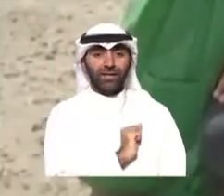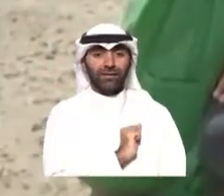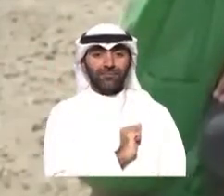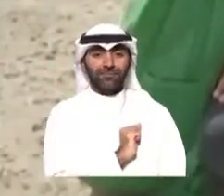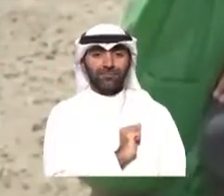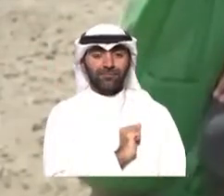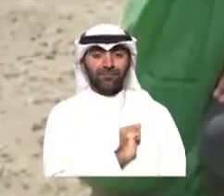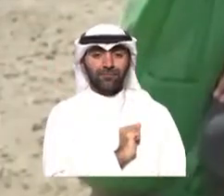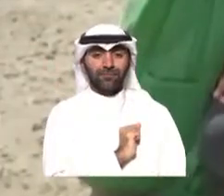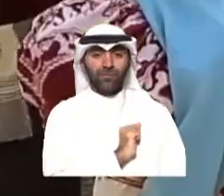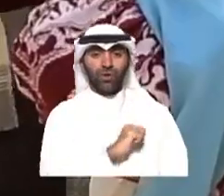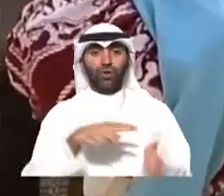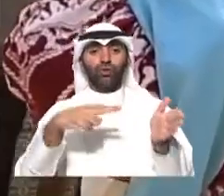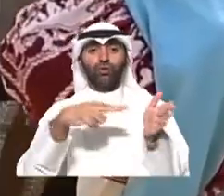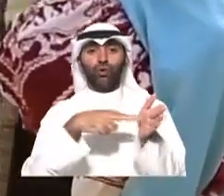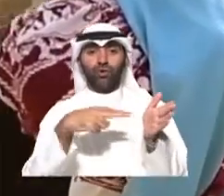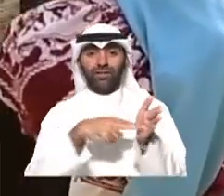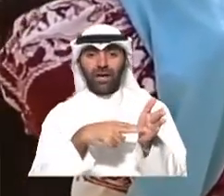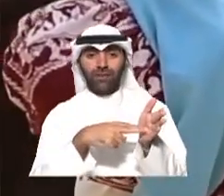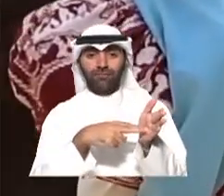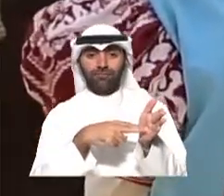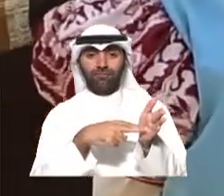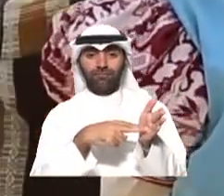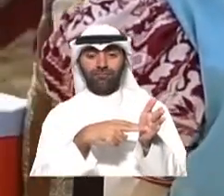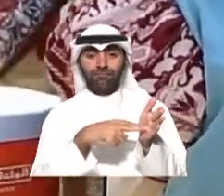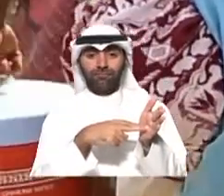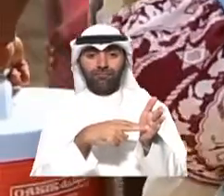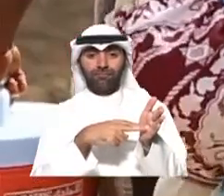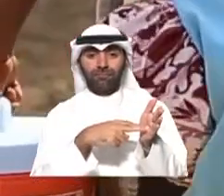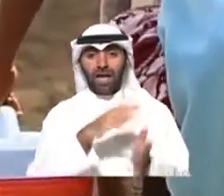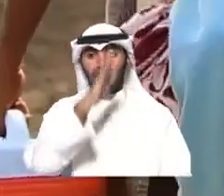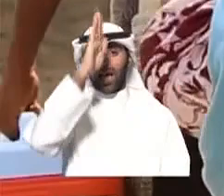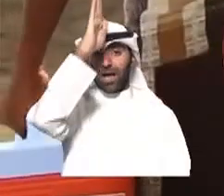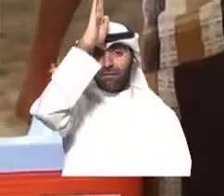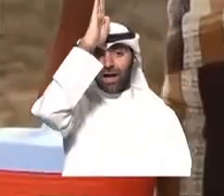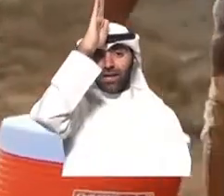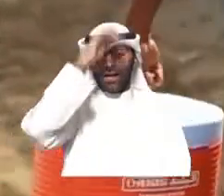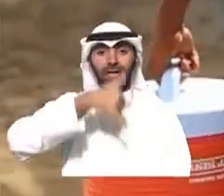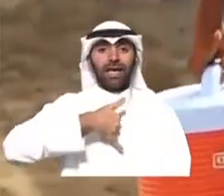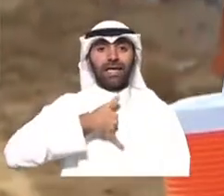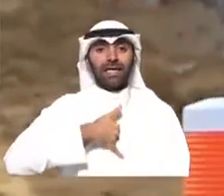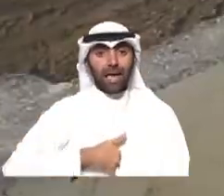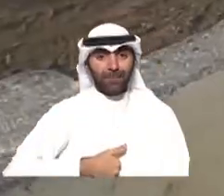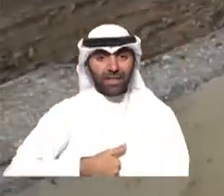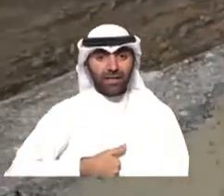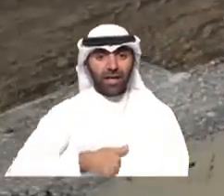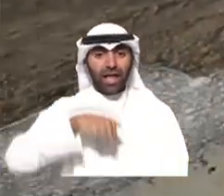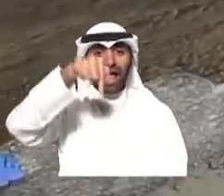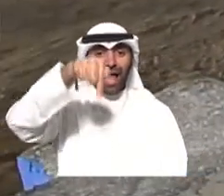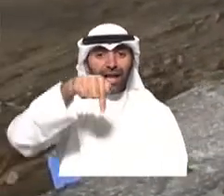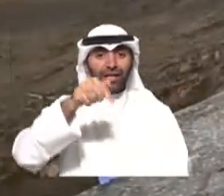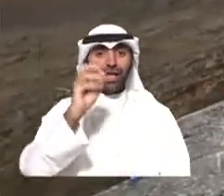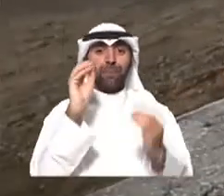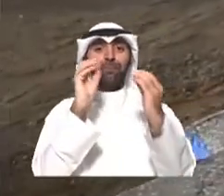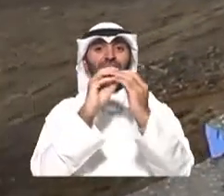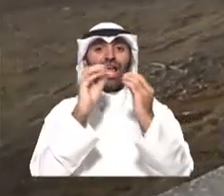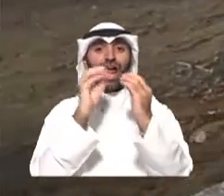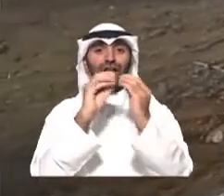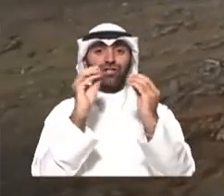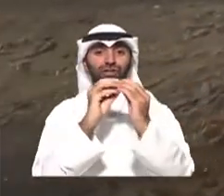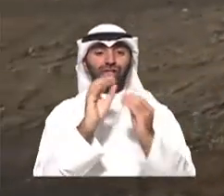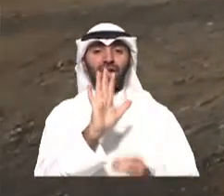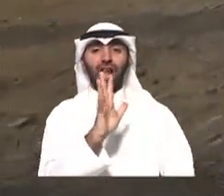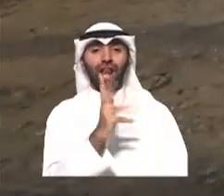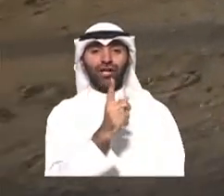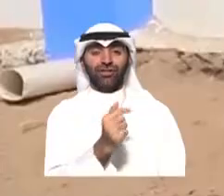للأمم المتحدة لشؤون اللاجئين على توفير المأوى والمأكل والملبس لعشرات الآلاف من اللاجئين خلال